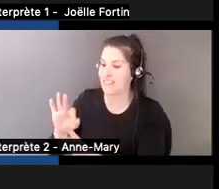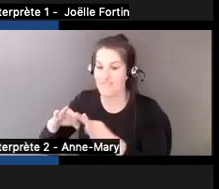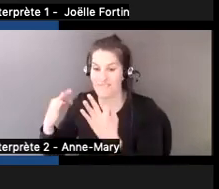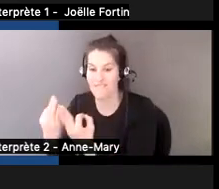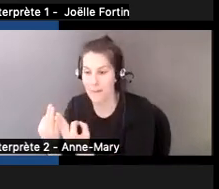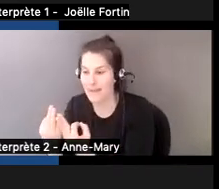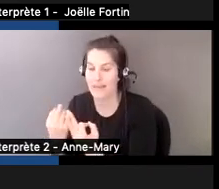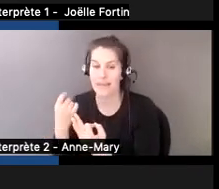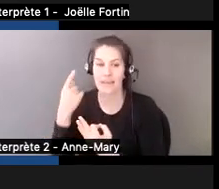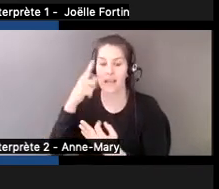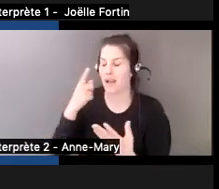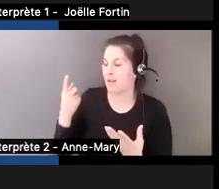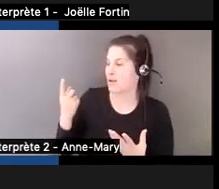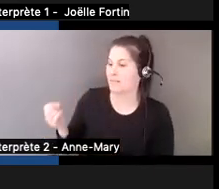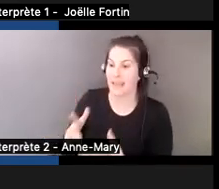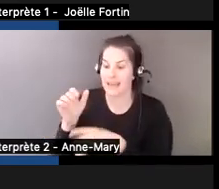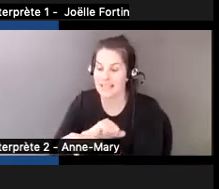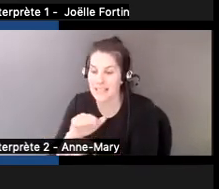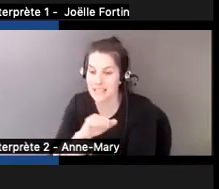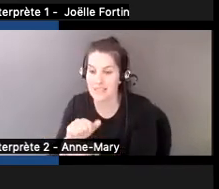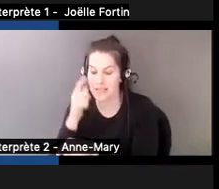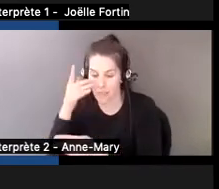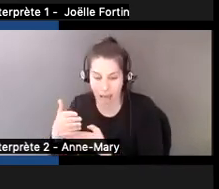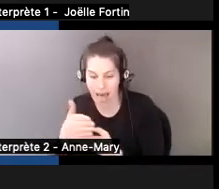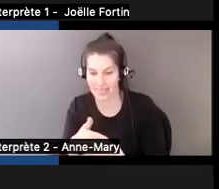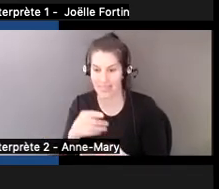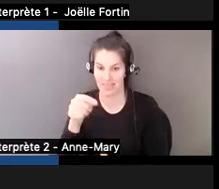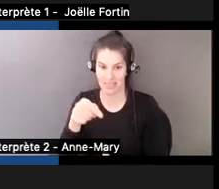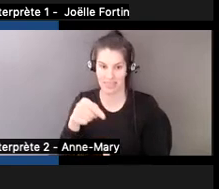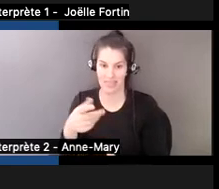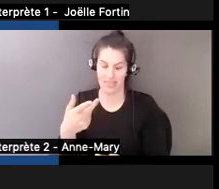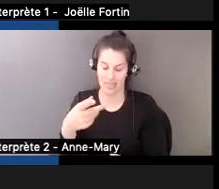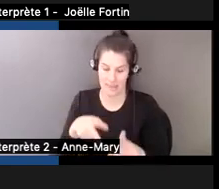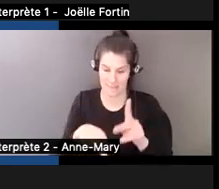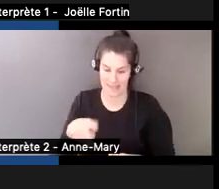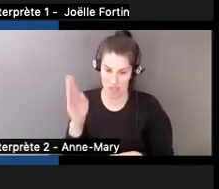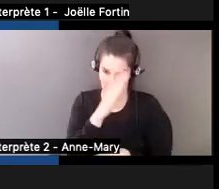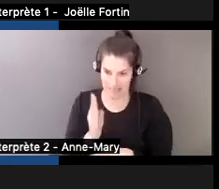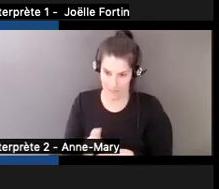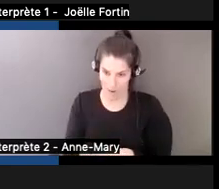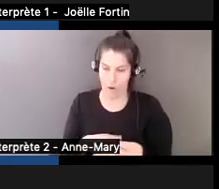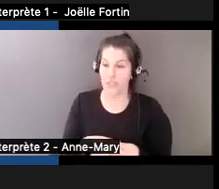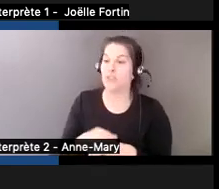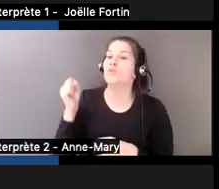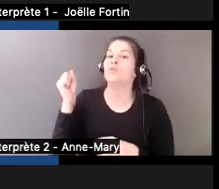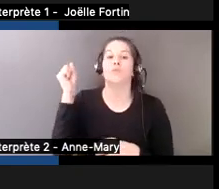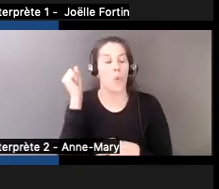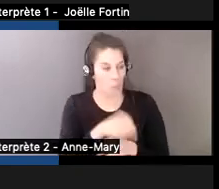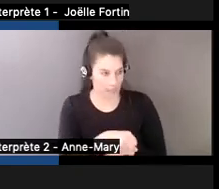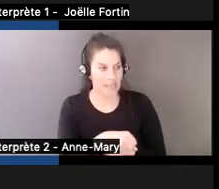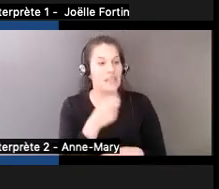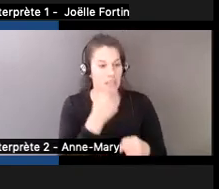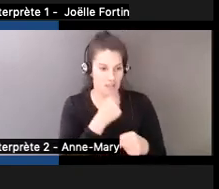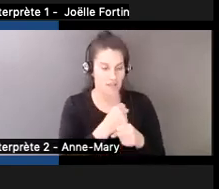créer des activités, comme vous avez dit, les personnes qui sont atteintes de la maladie? Oui, je travaille beaucoup les proches